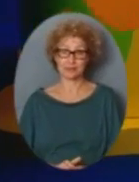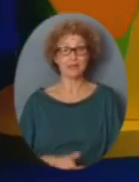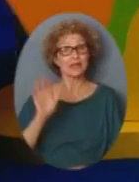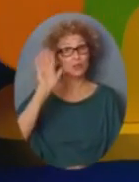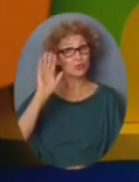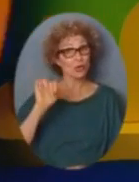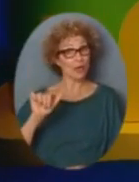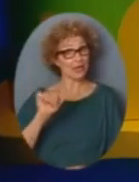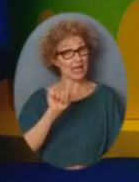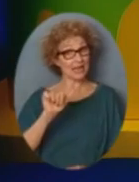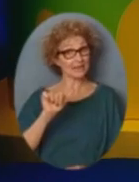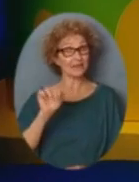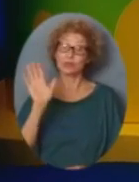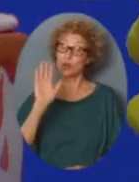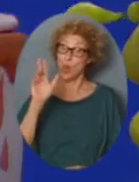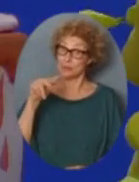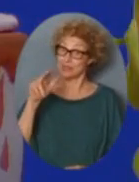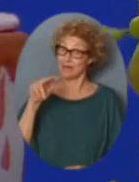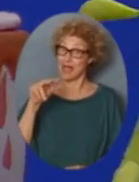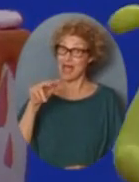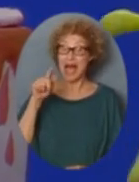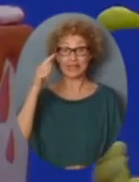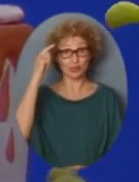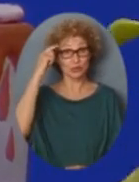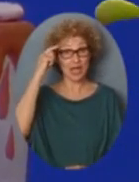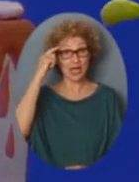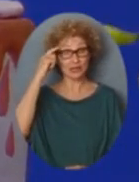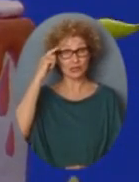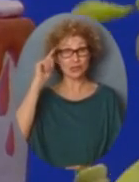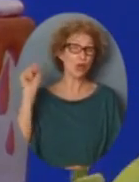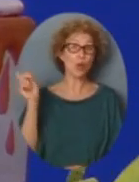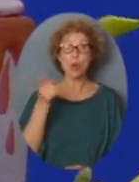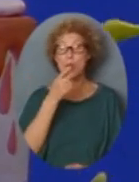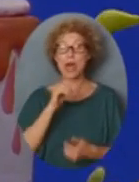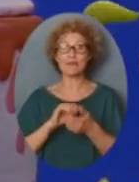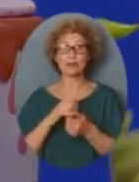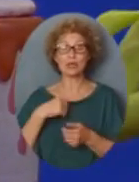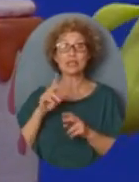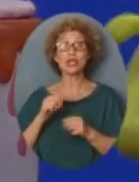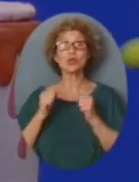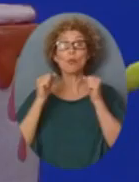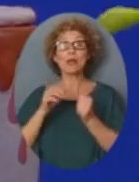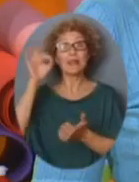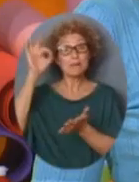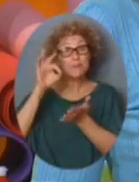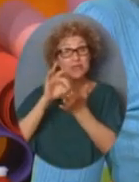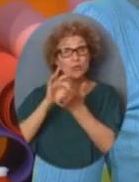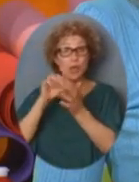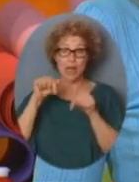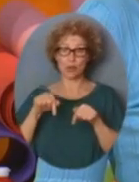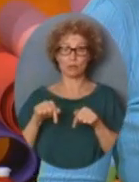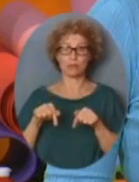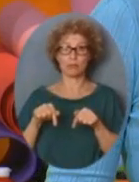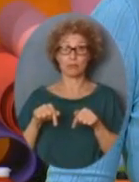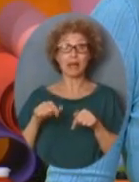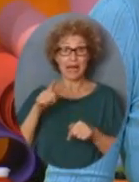שלום איילת. שלום צבע. איילת, את יודעת שלכל החברים שלי יש יום הולדת בדיוק היום? באמת?